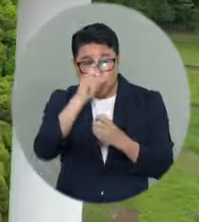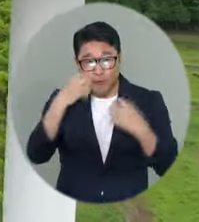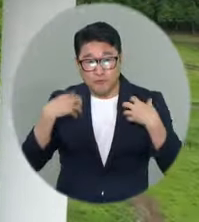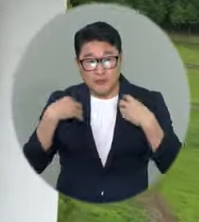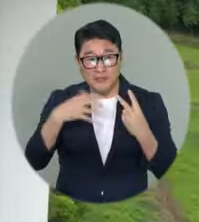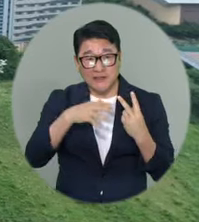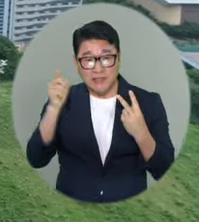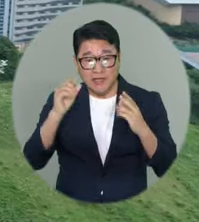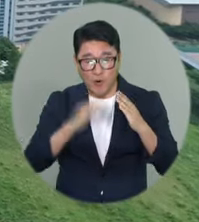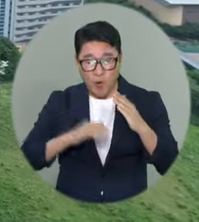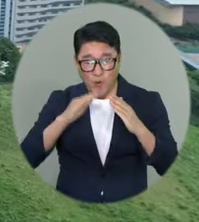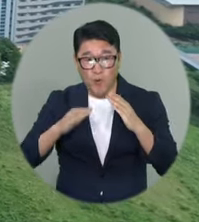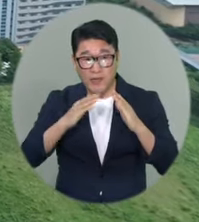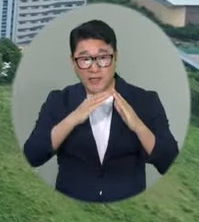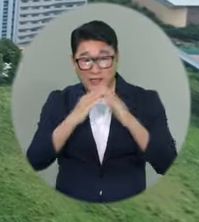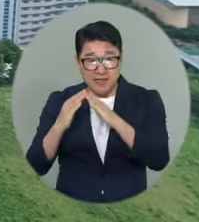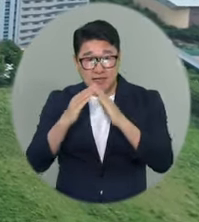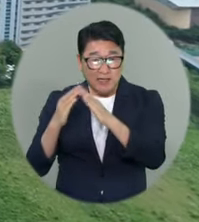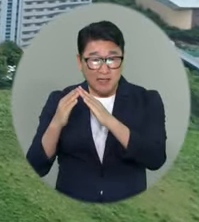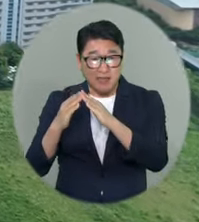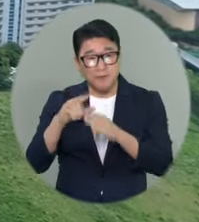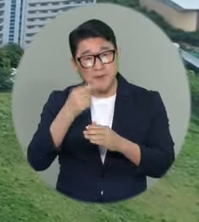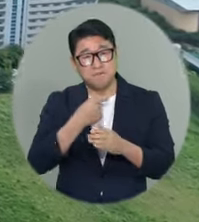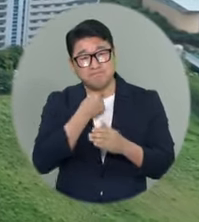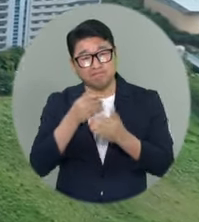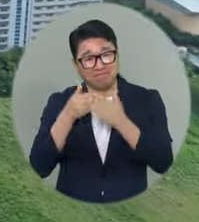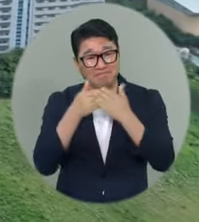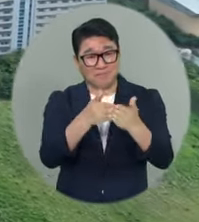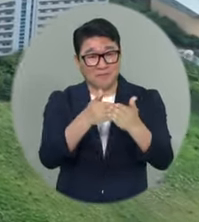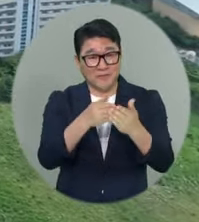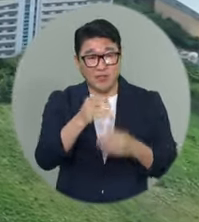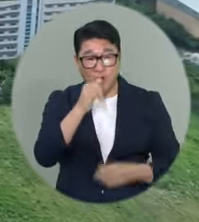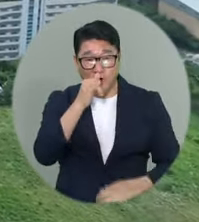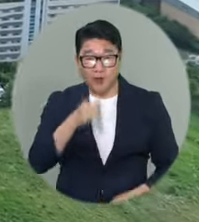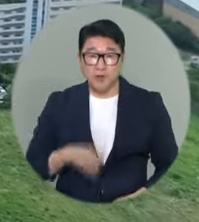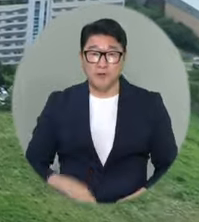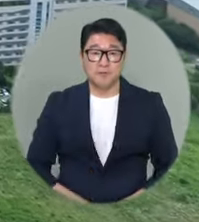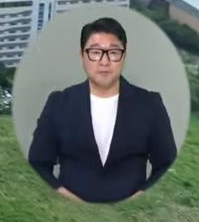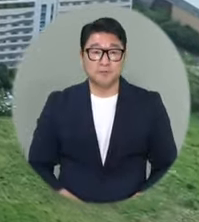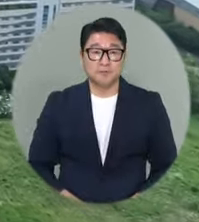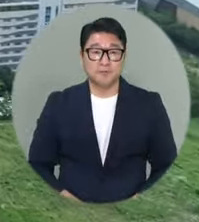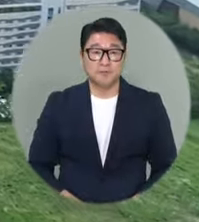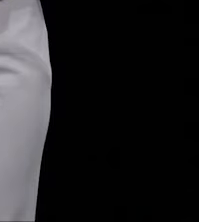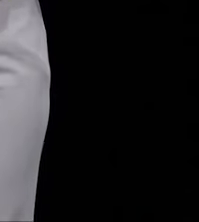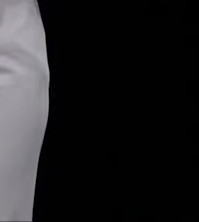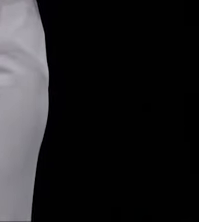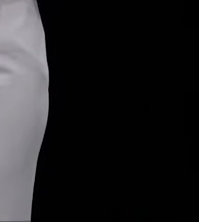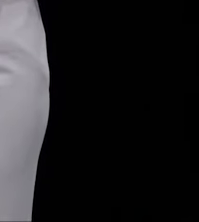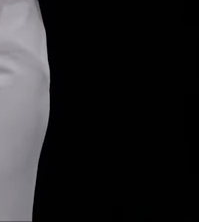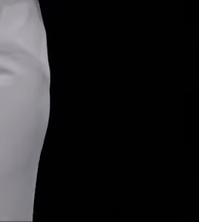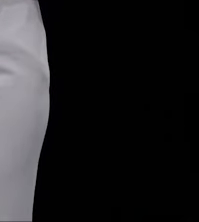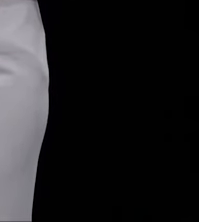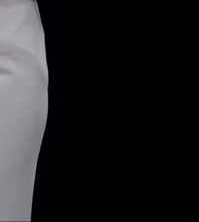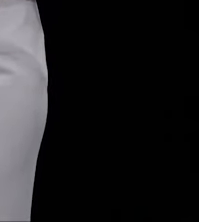2차 공공기관 이전 추진 의지를 주문하고 있습니다. MBC 뉴스 주현정입니다.